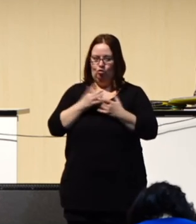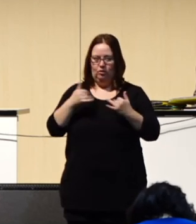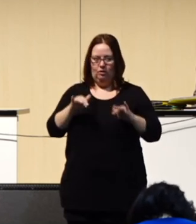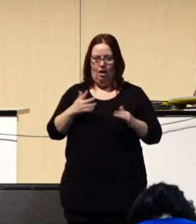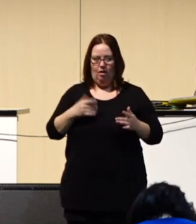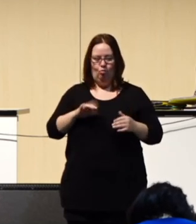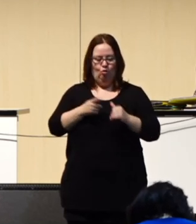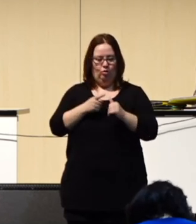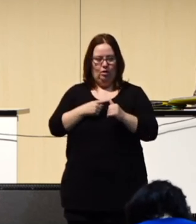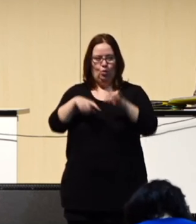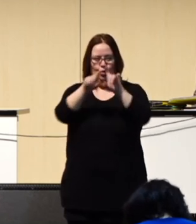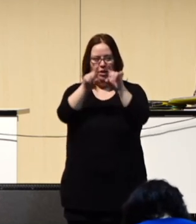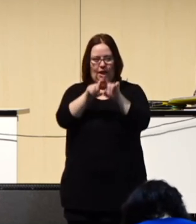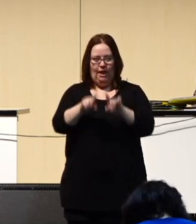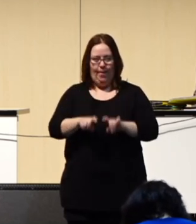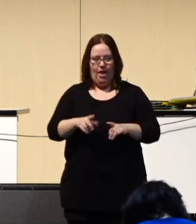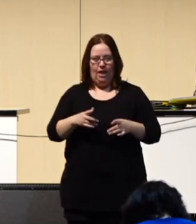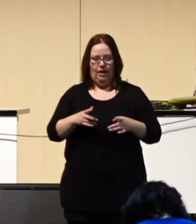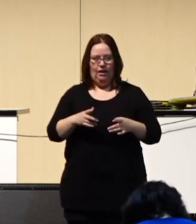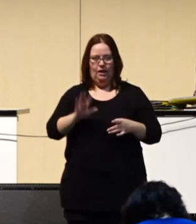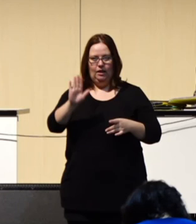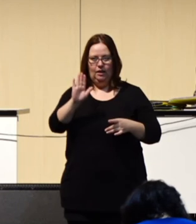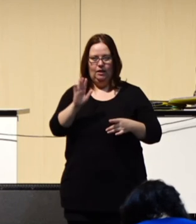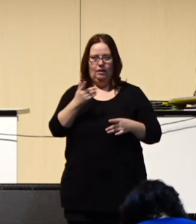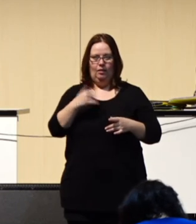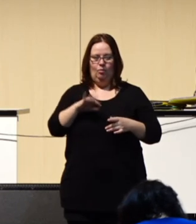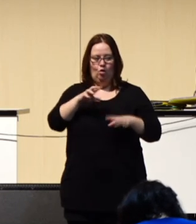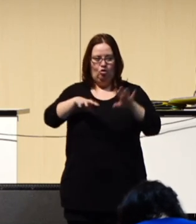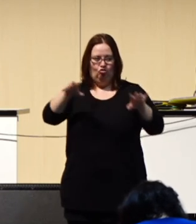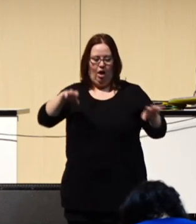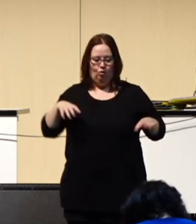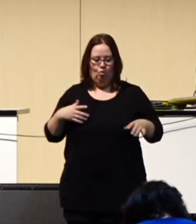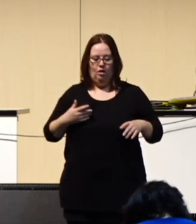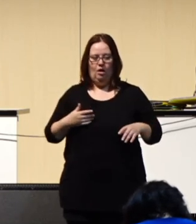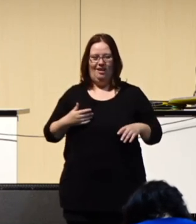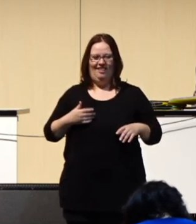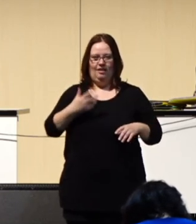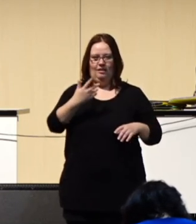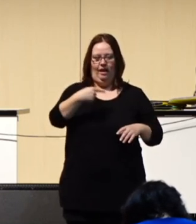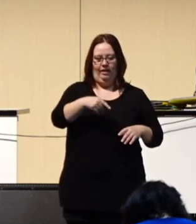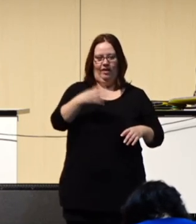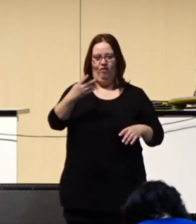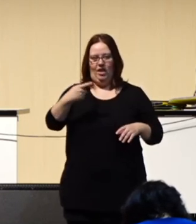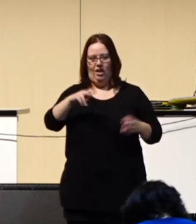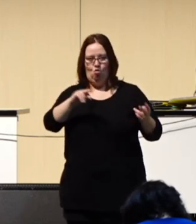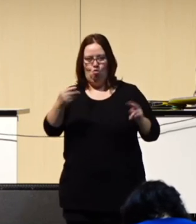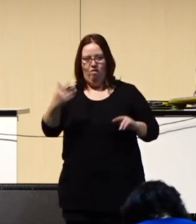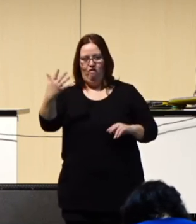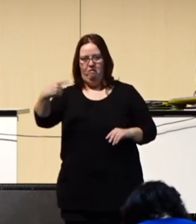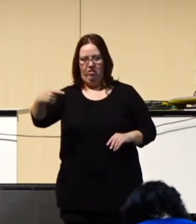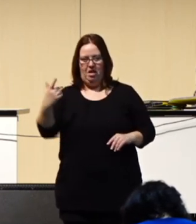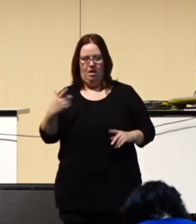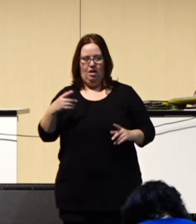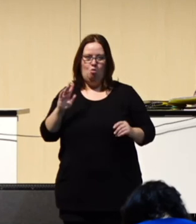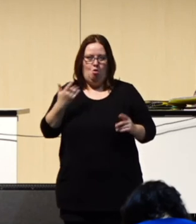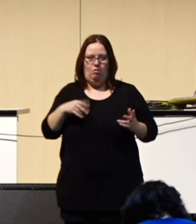dass erstens die Unternehmen ihre bestehenden Standorte in der 3- und 4G-Technologie umrüsten auf die 5G-Technologie, da brauchen